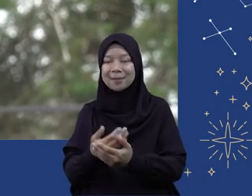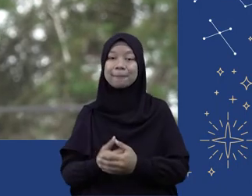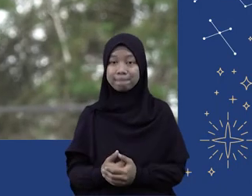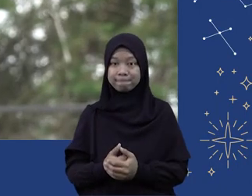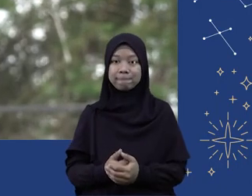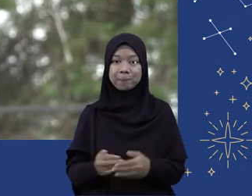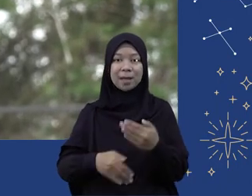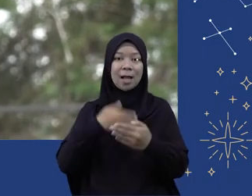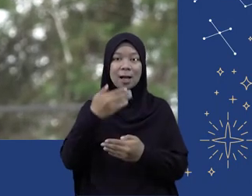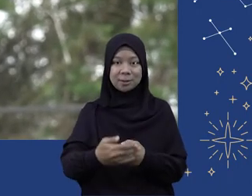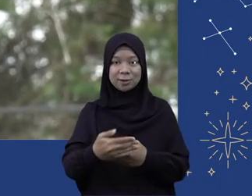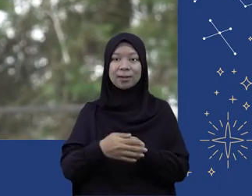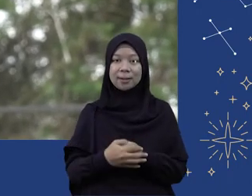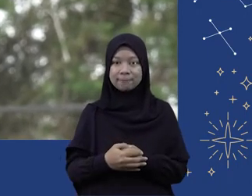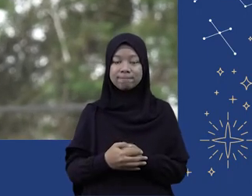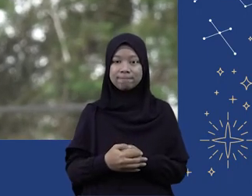berikutnya